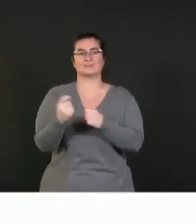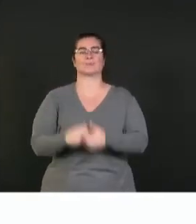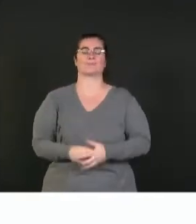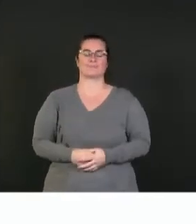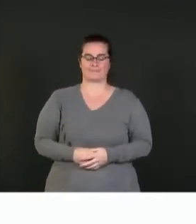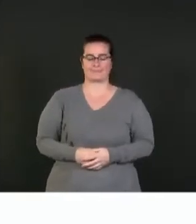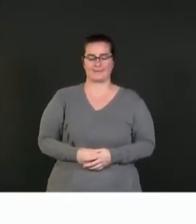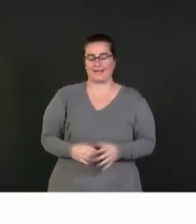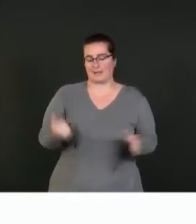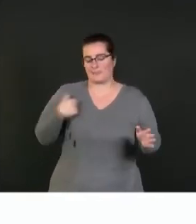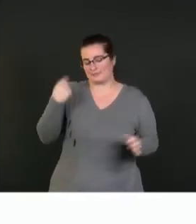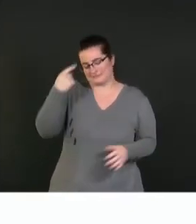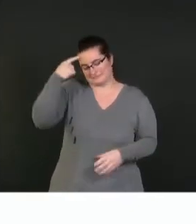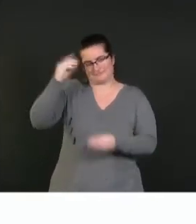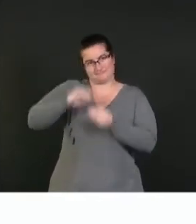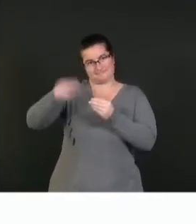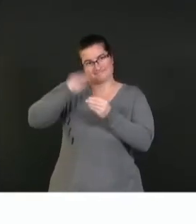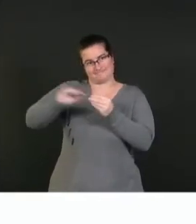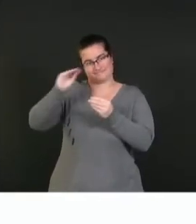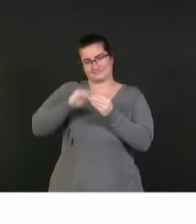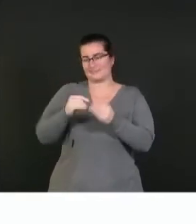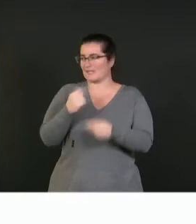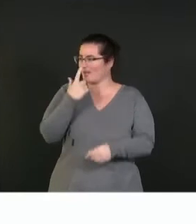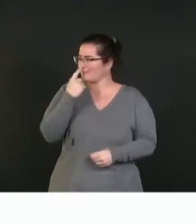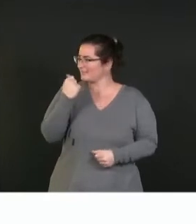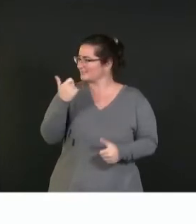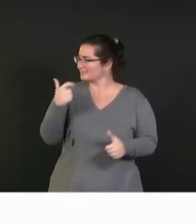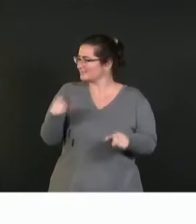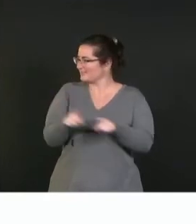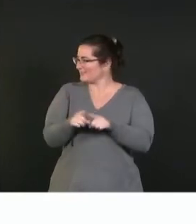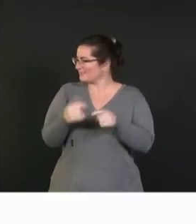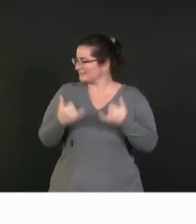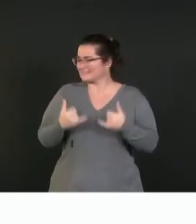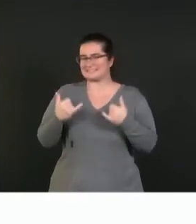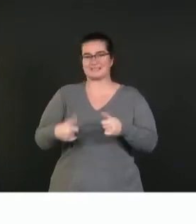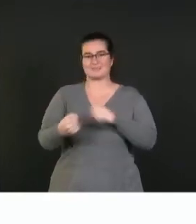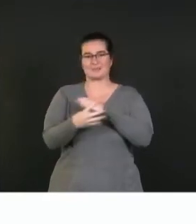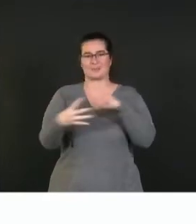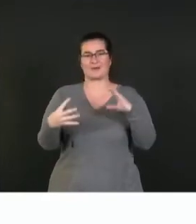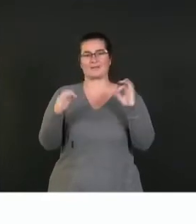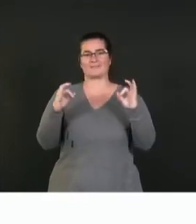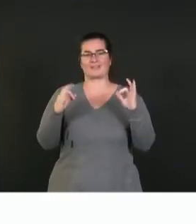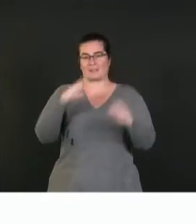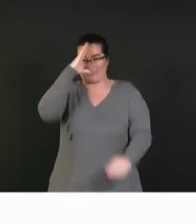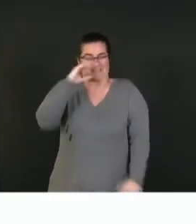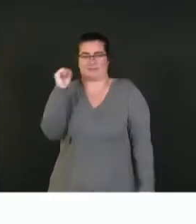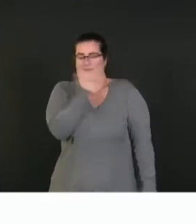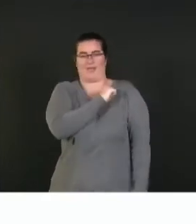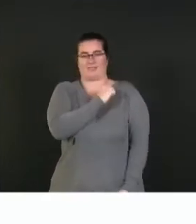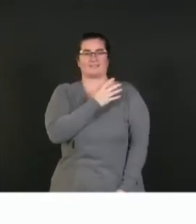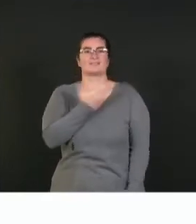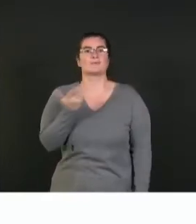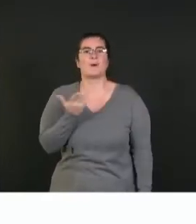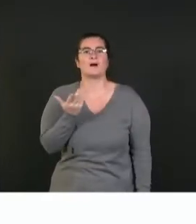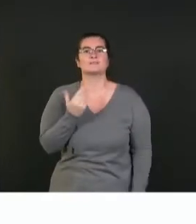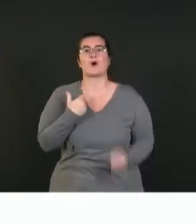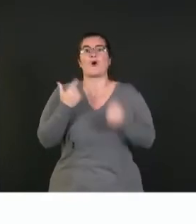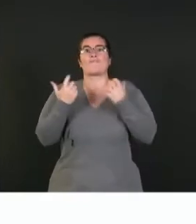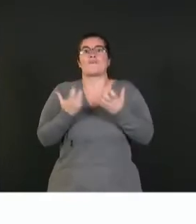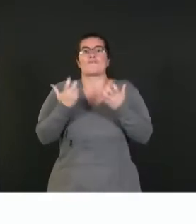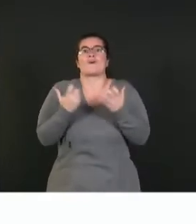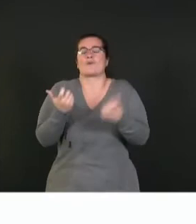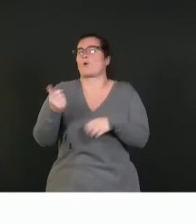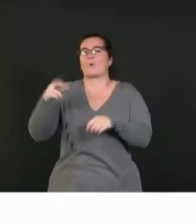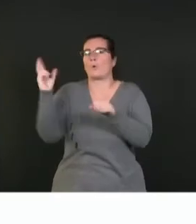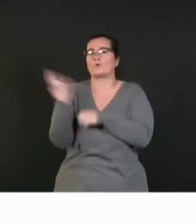On assiste à une certaine schizophrénie dans notre métropole. Alors effectivement, on a une volonté de végétalisation